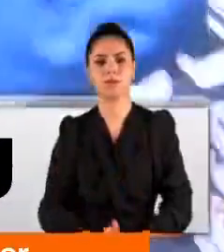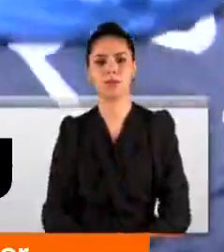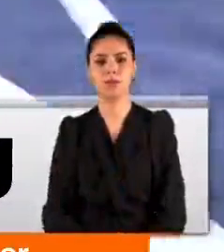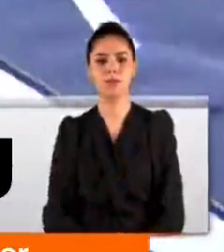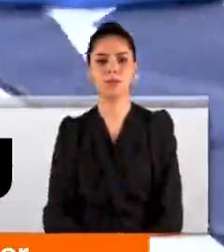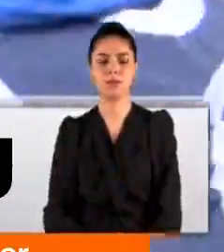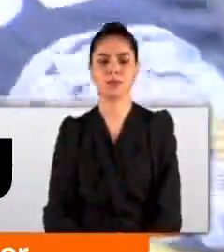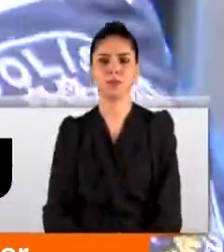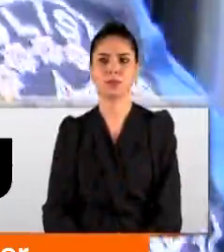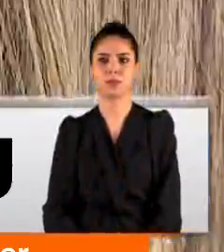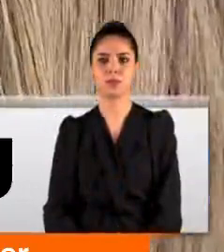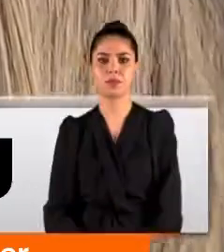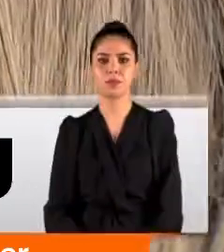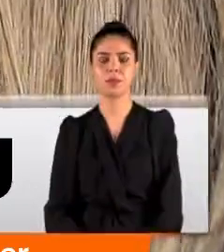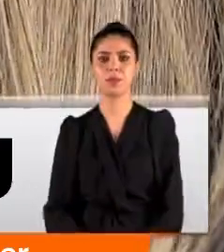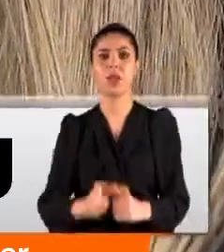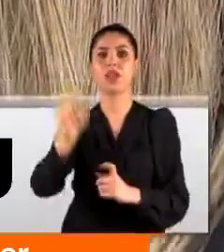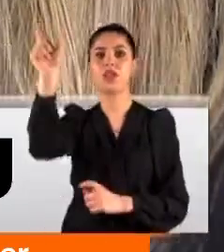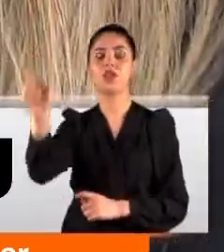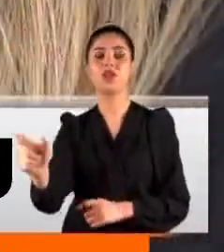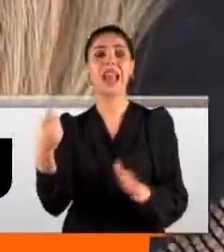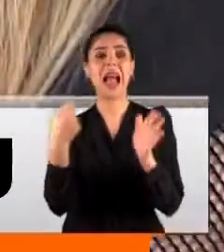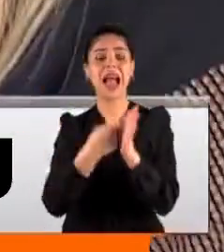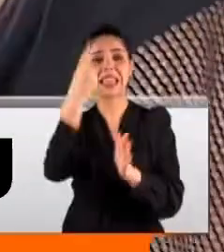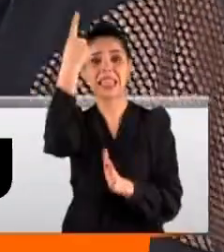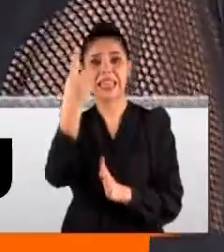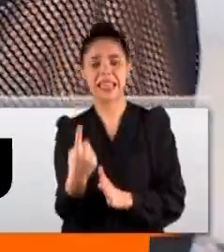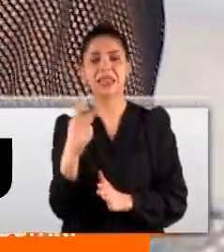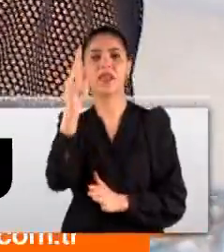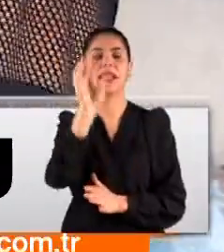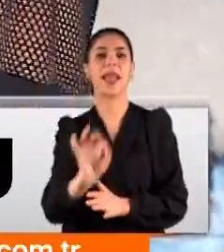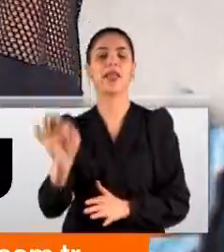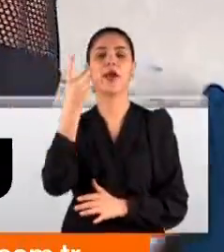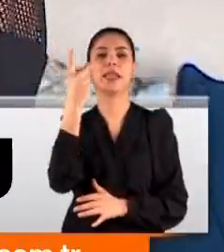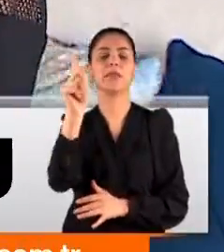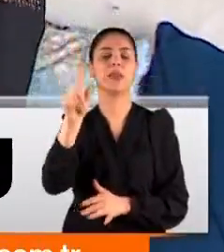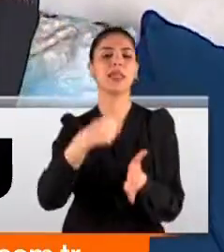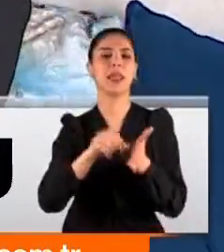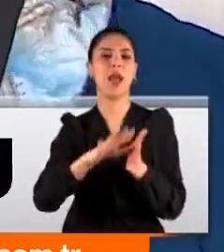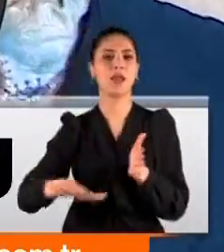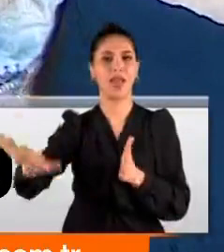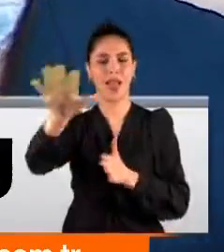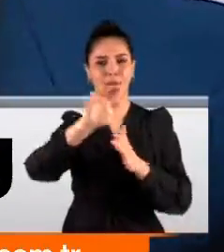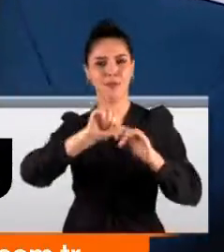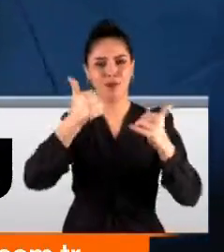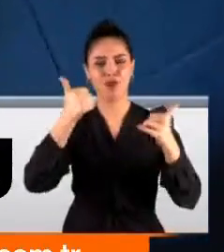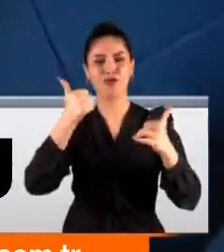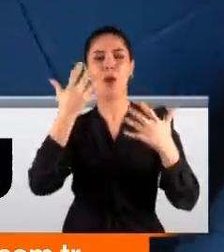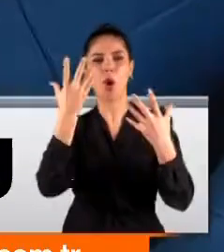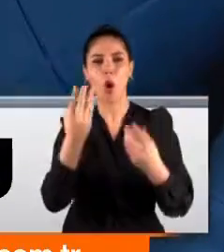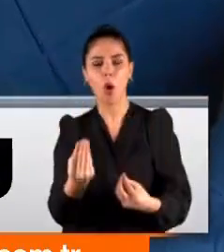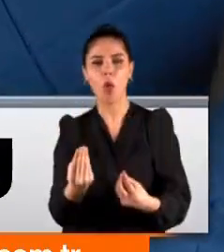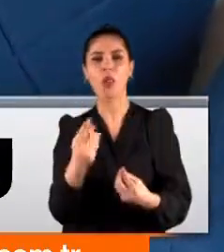yine öldürüleceğim ben, biliyorum. Şilan Topal ismini ilk kez 7 Eylül 2021 tarihinde boşanma aşamasındaki